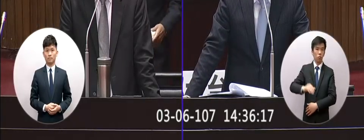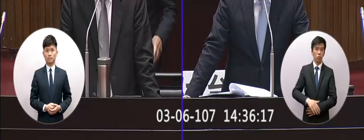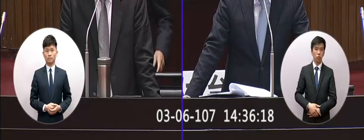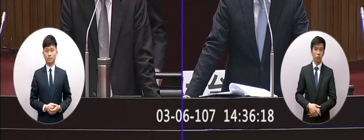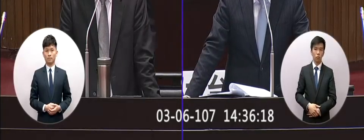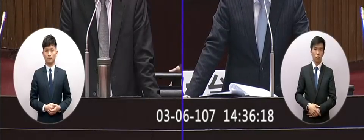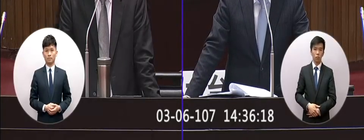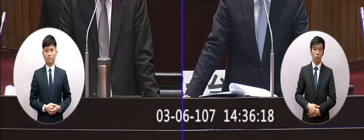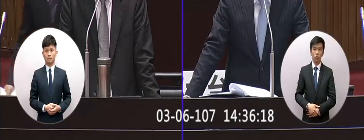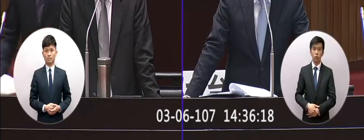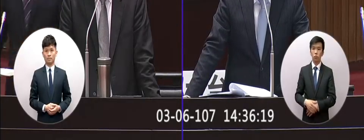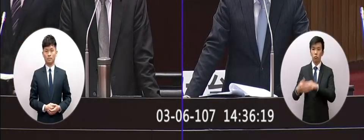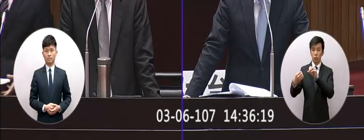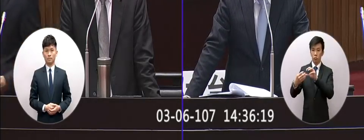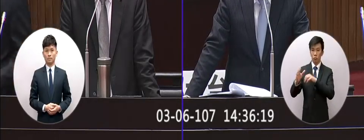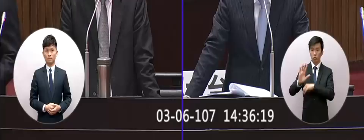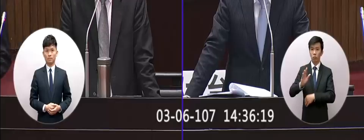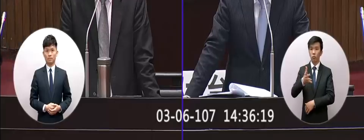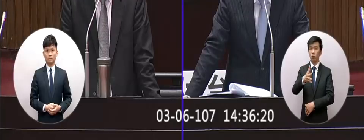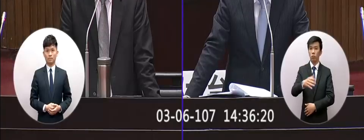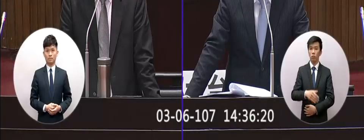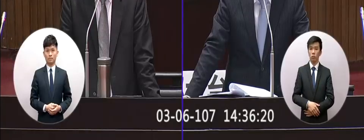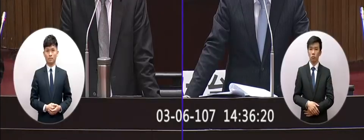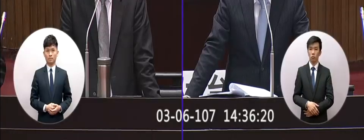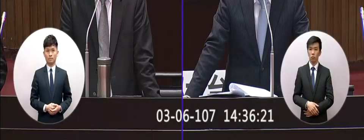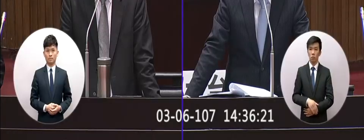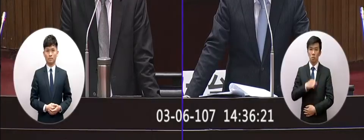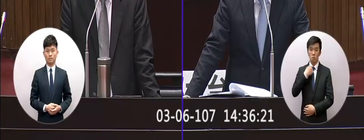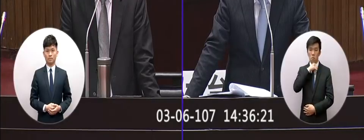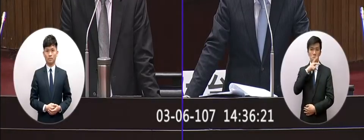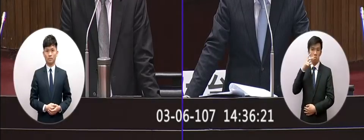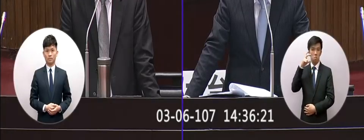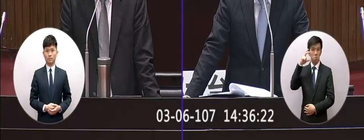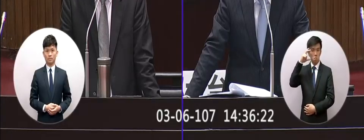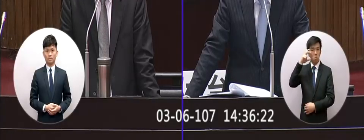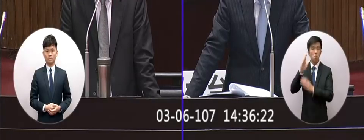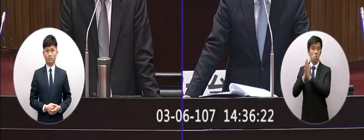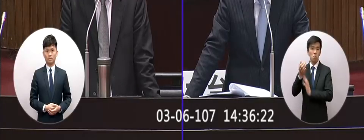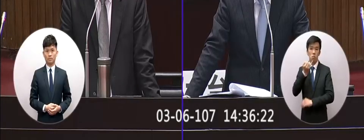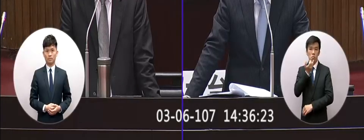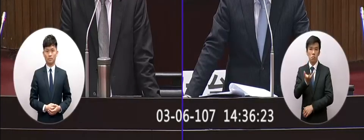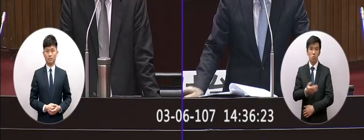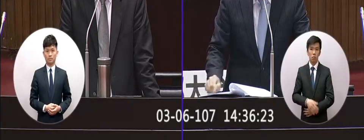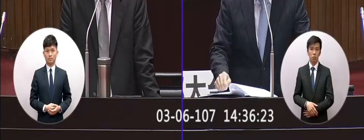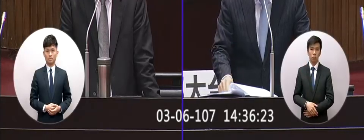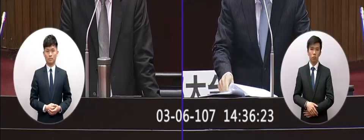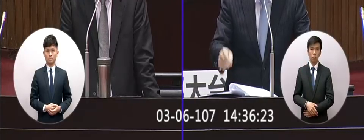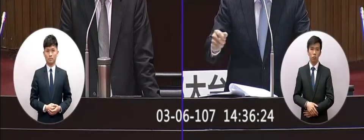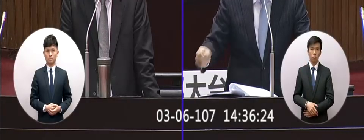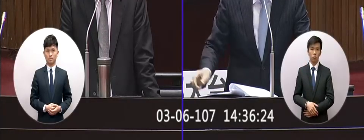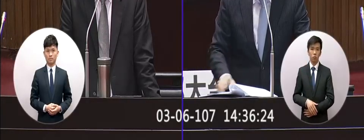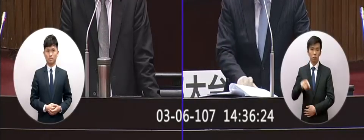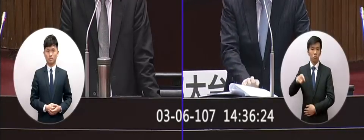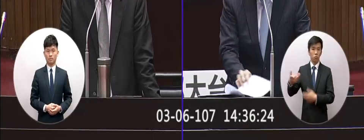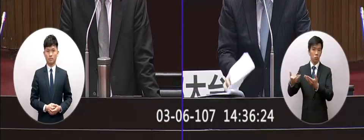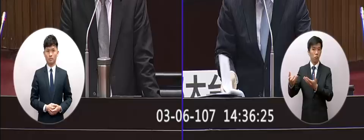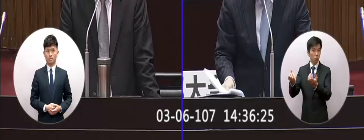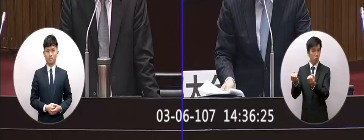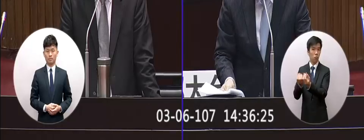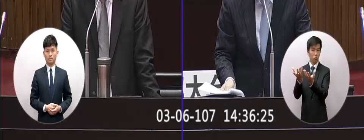啊，为什么不谈？我们能不能强硬一点？这一次的事件又发生了，刚好